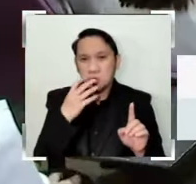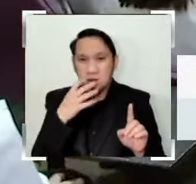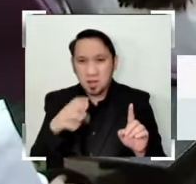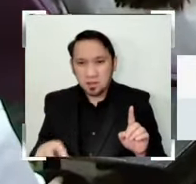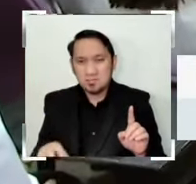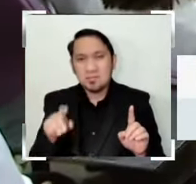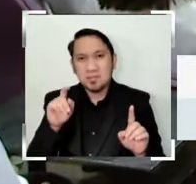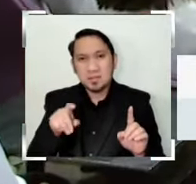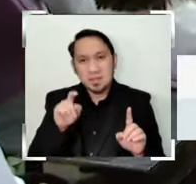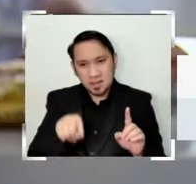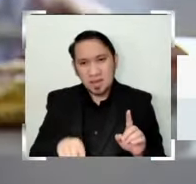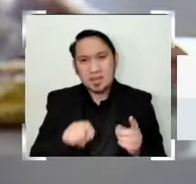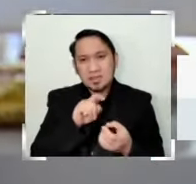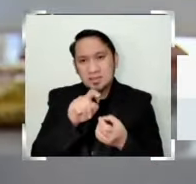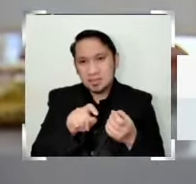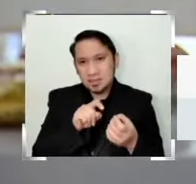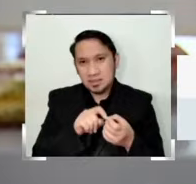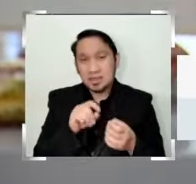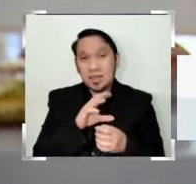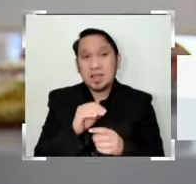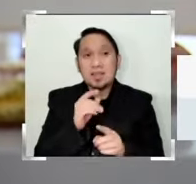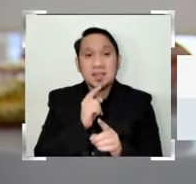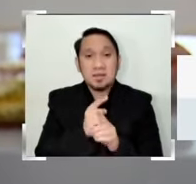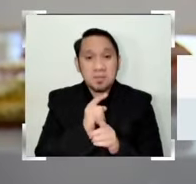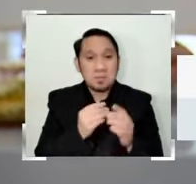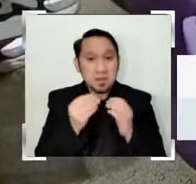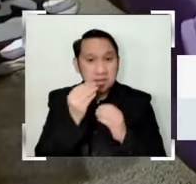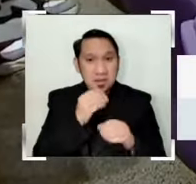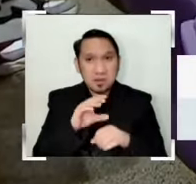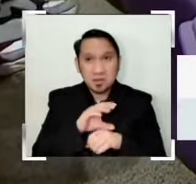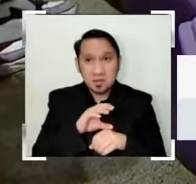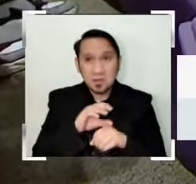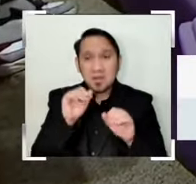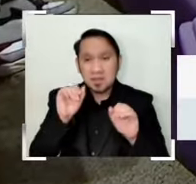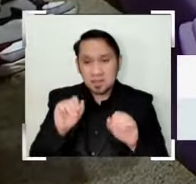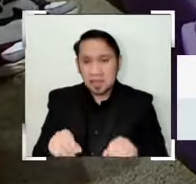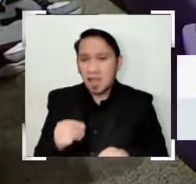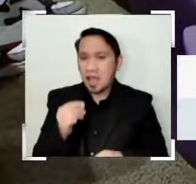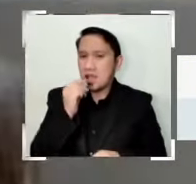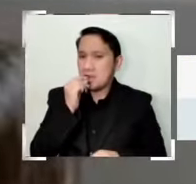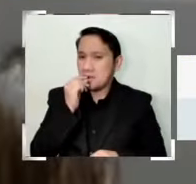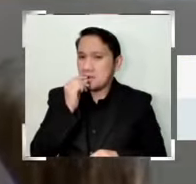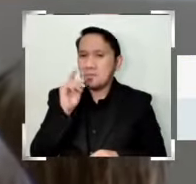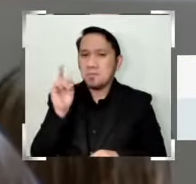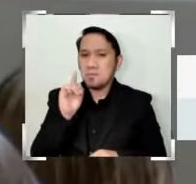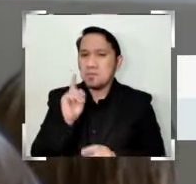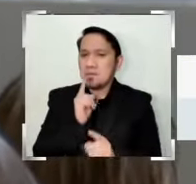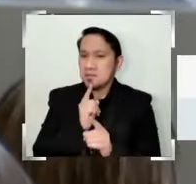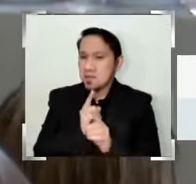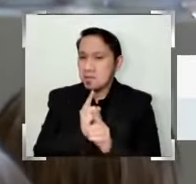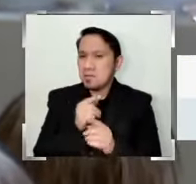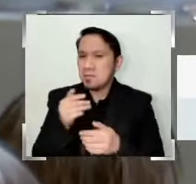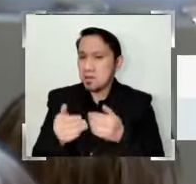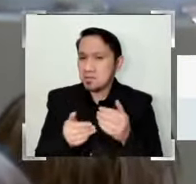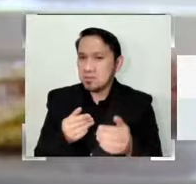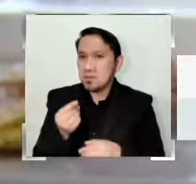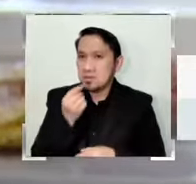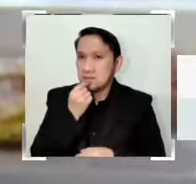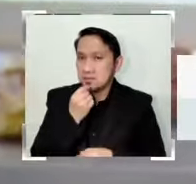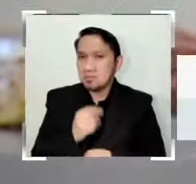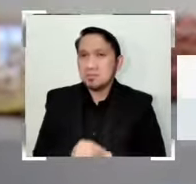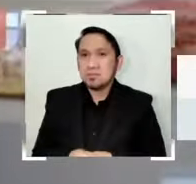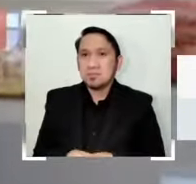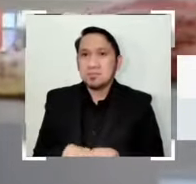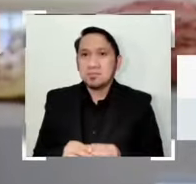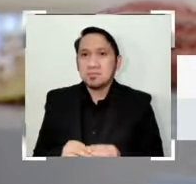tamang pagkain ng tsokolate para mas malasap daw natin ang linamnam nito. You actually rub it between your fingers, put it